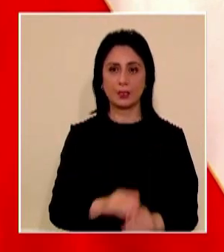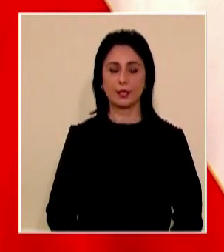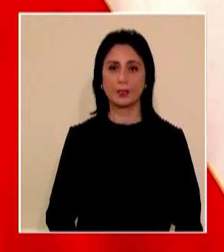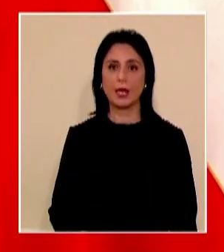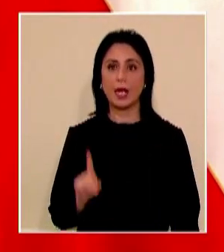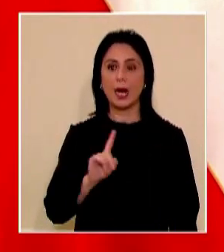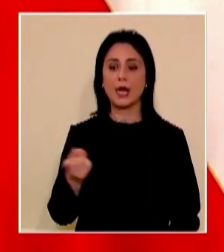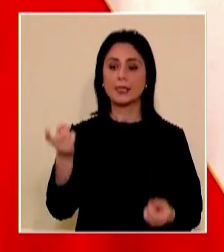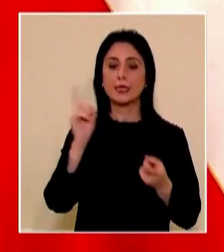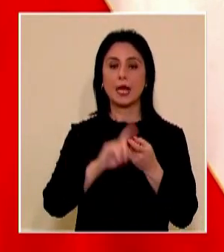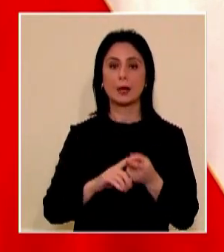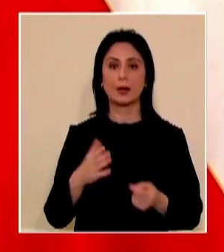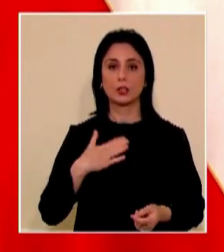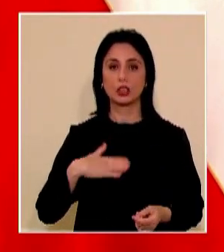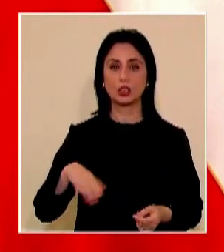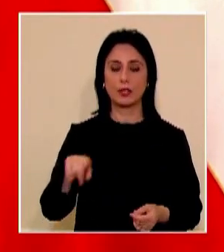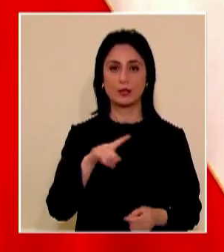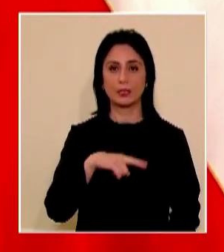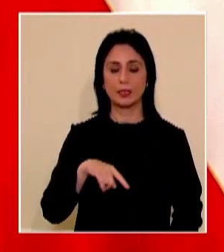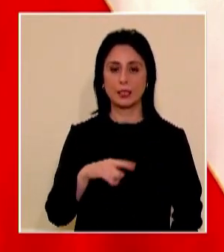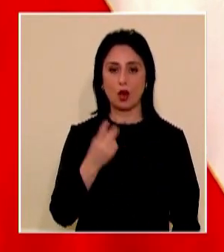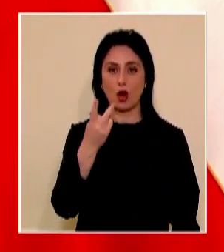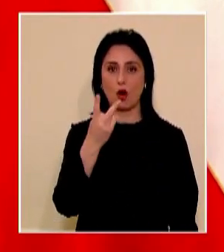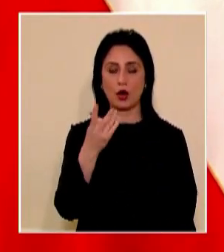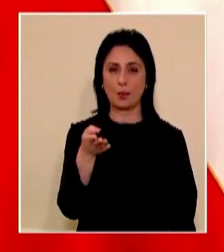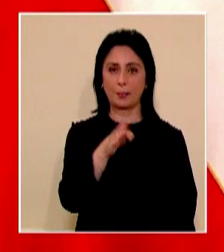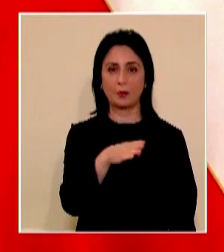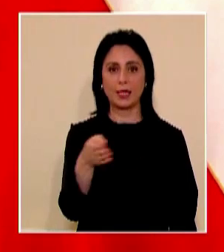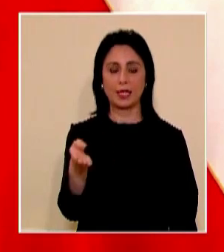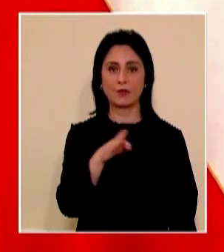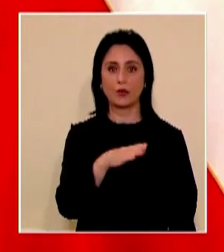aseveria race heba čven orm hriv